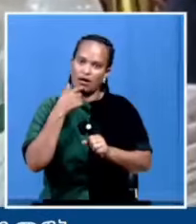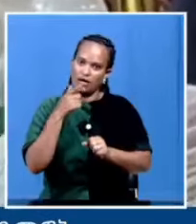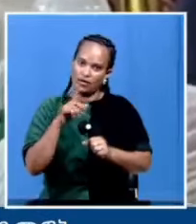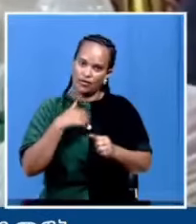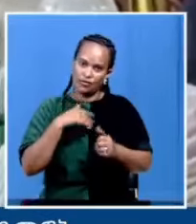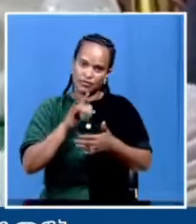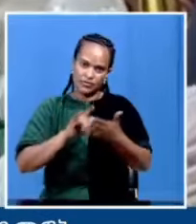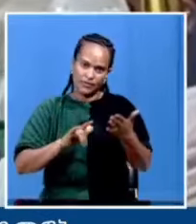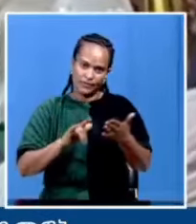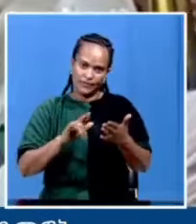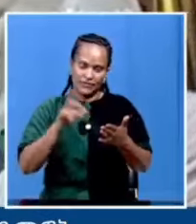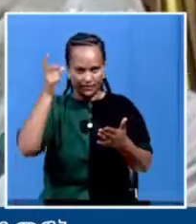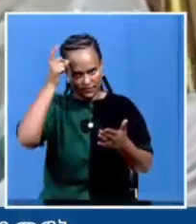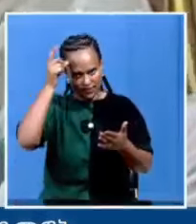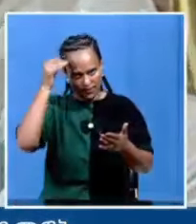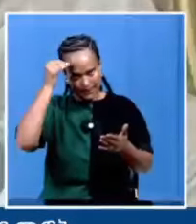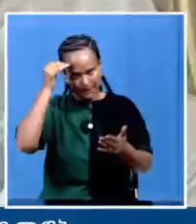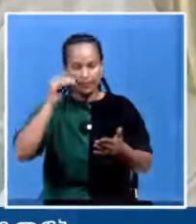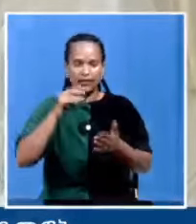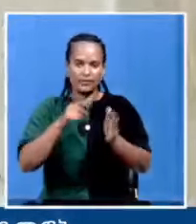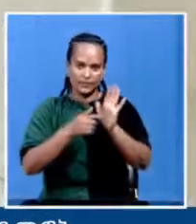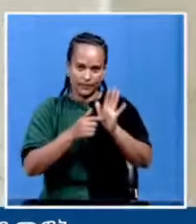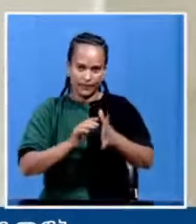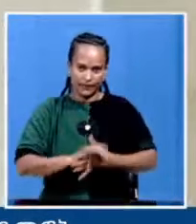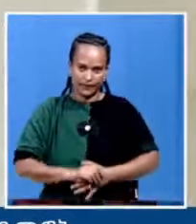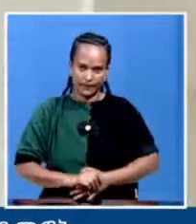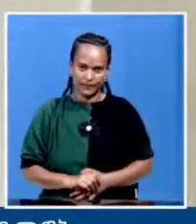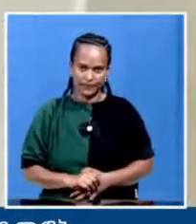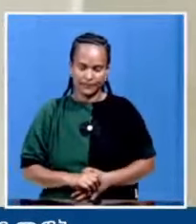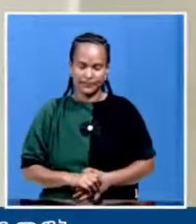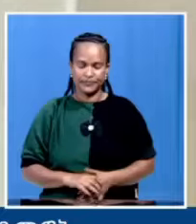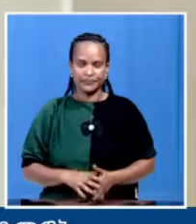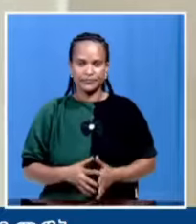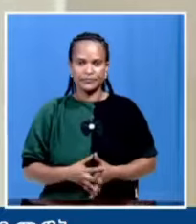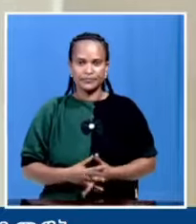ኢልሎ ጸብጻብ ፍሳ መዝገበ ከምዘምላቀቱ